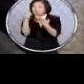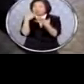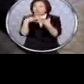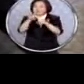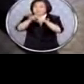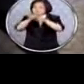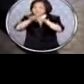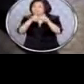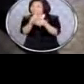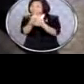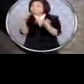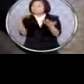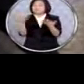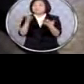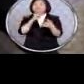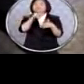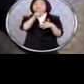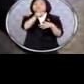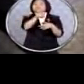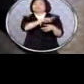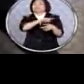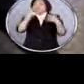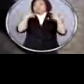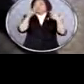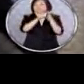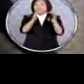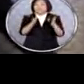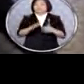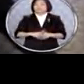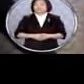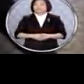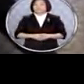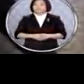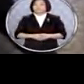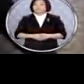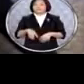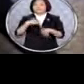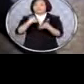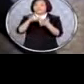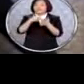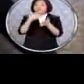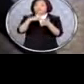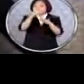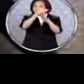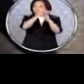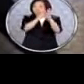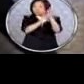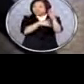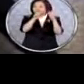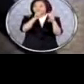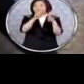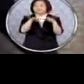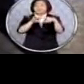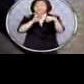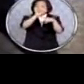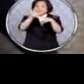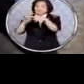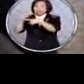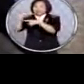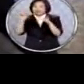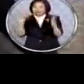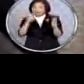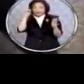贫富差距的差距是在你的任上发生，尤其是我们以二十等分来分的话，前5%跟后5%是